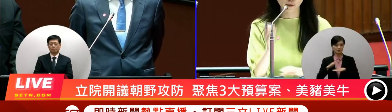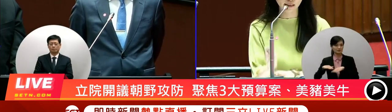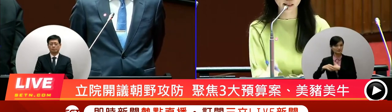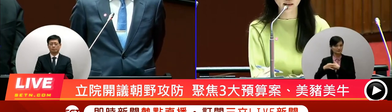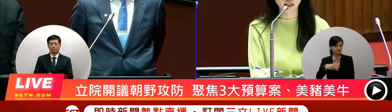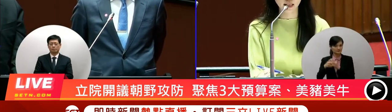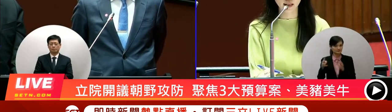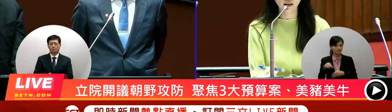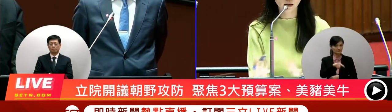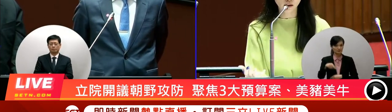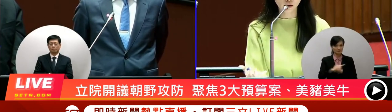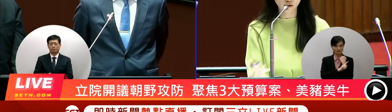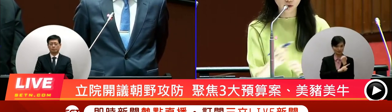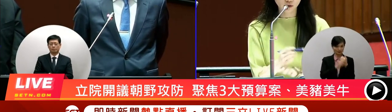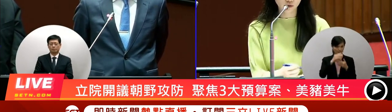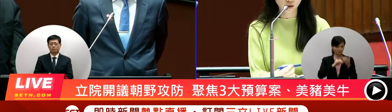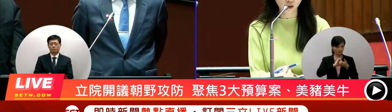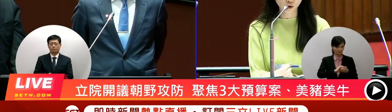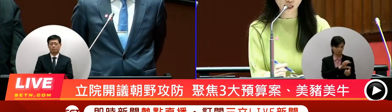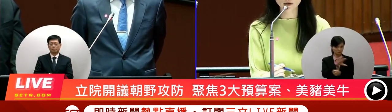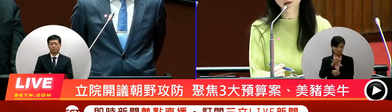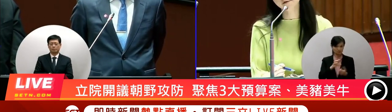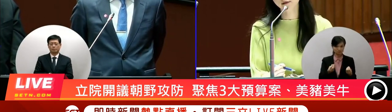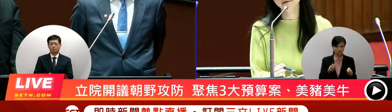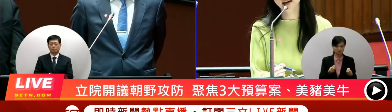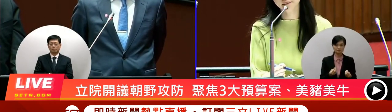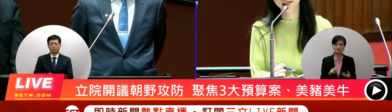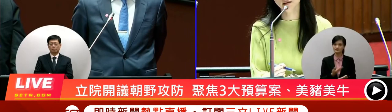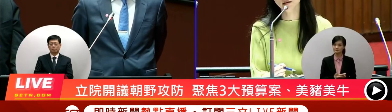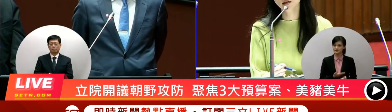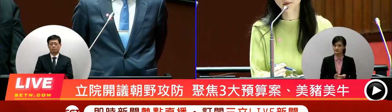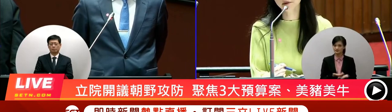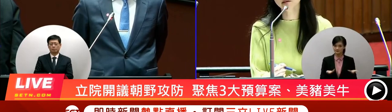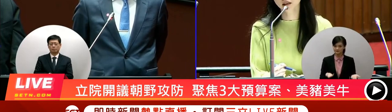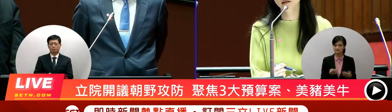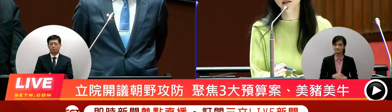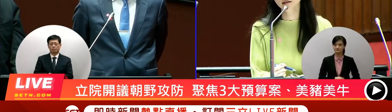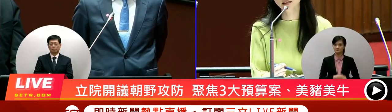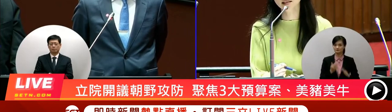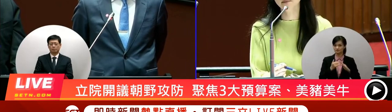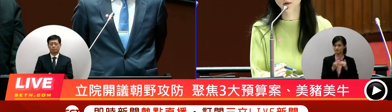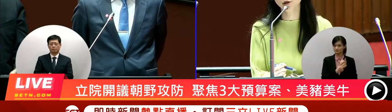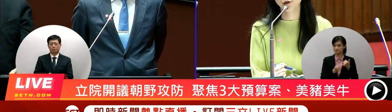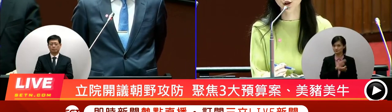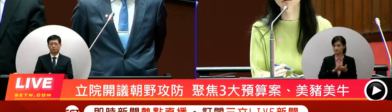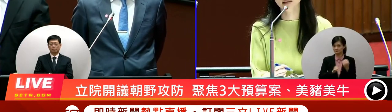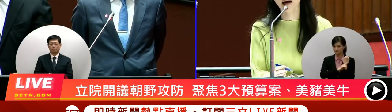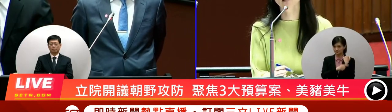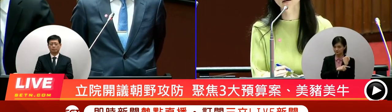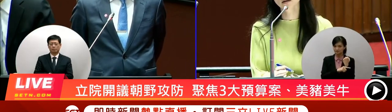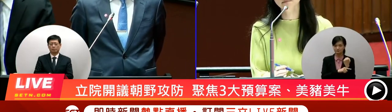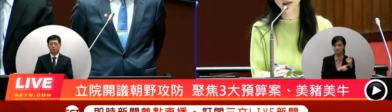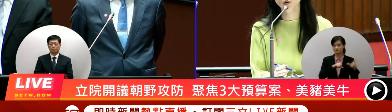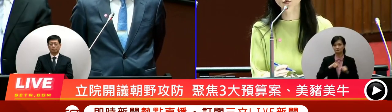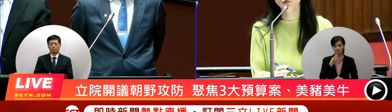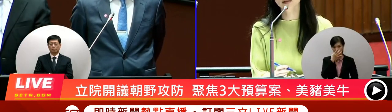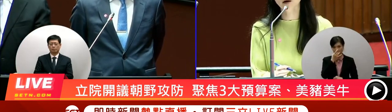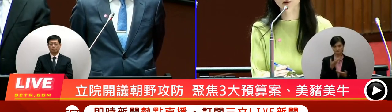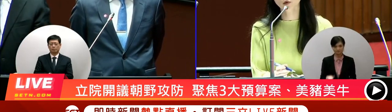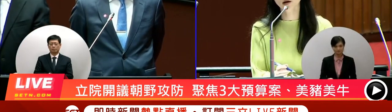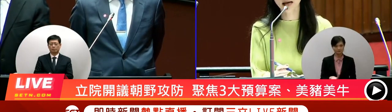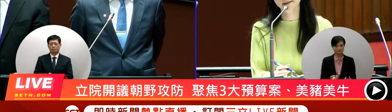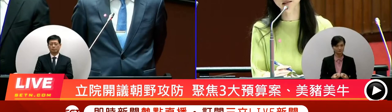范围里面的这些这个学校卫生法规范里面的，有没有可能这些小朋友会使用到美国猪？